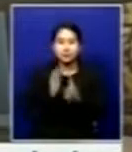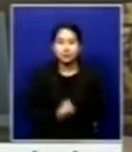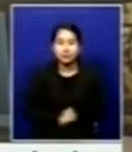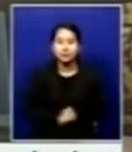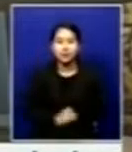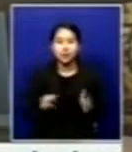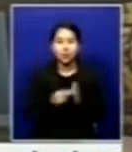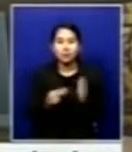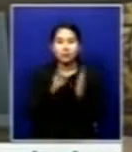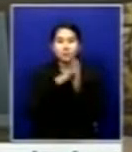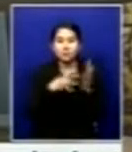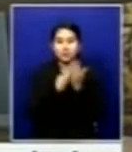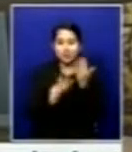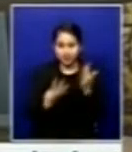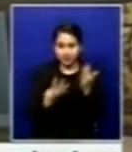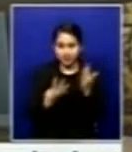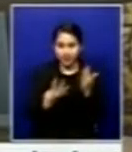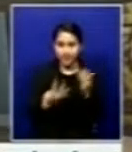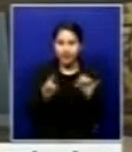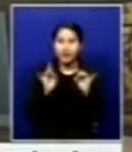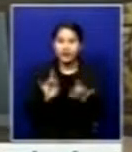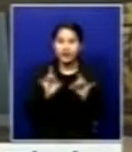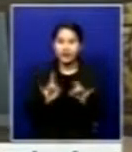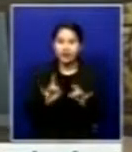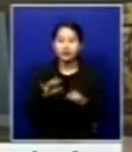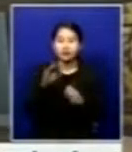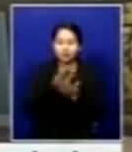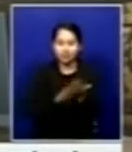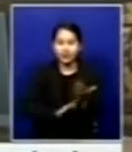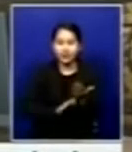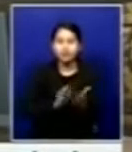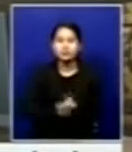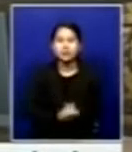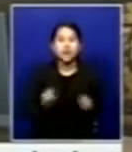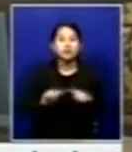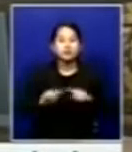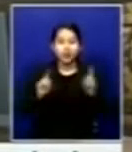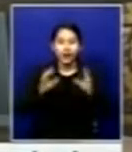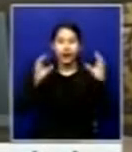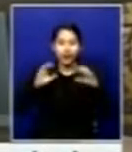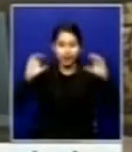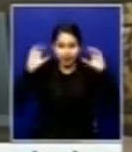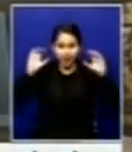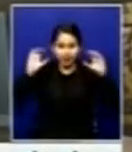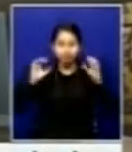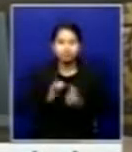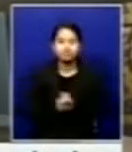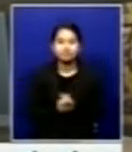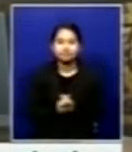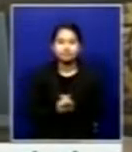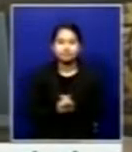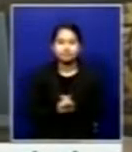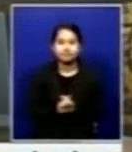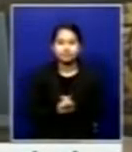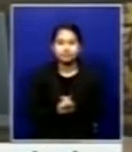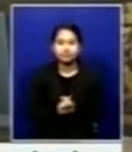าตรการที่เป็นตัวไปทำลายทำร้ายประเทศแต่สิ่งที่รัฐบาลชุดนี้ที่